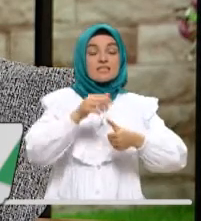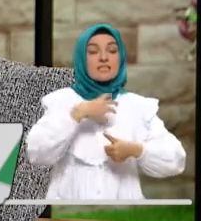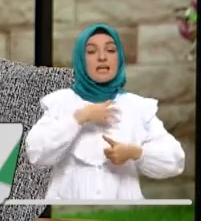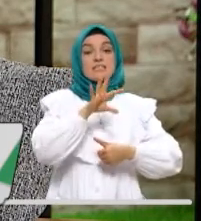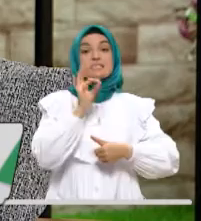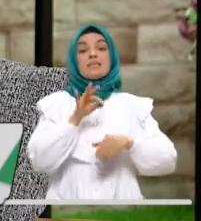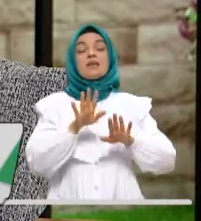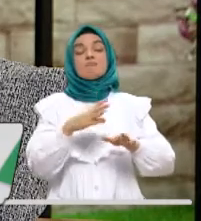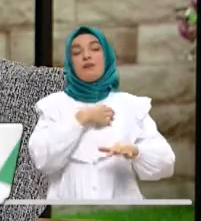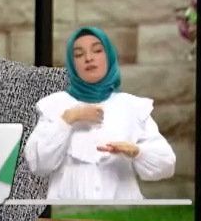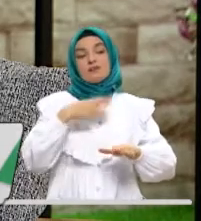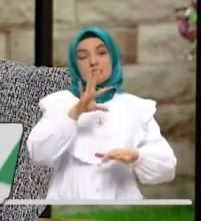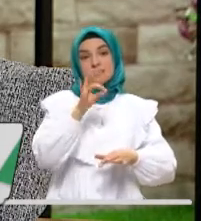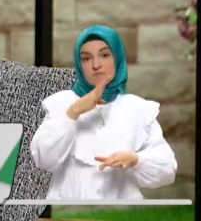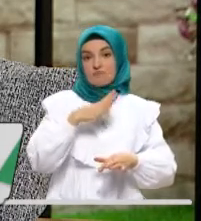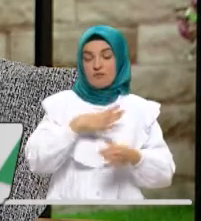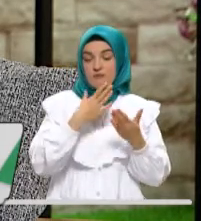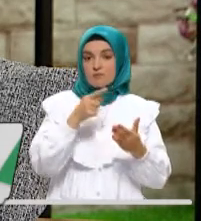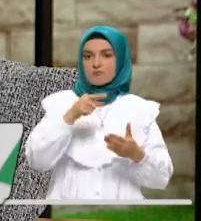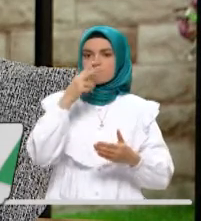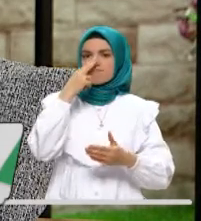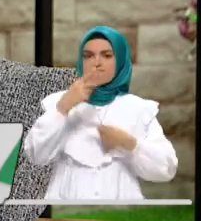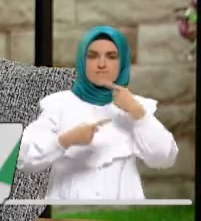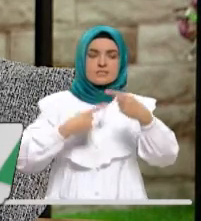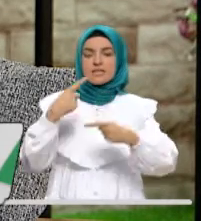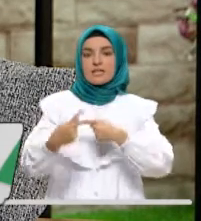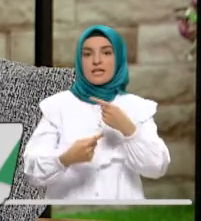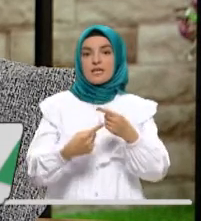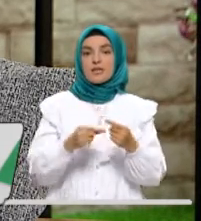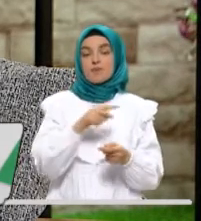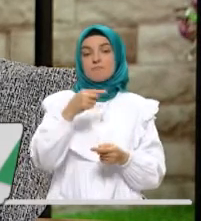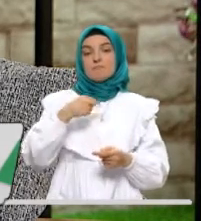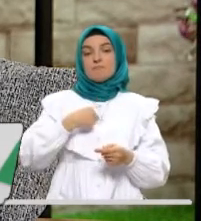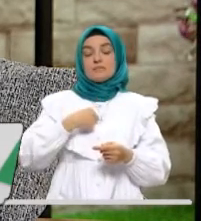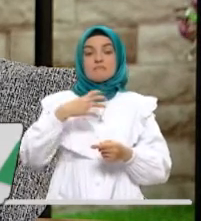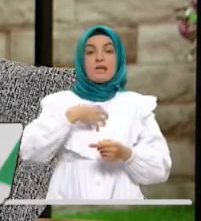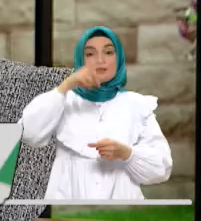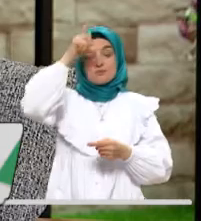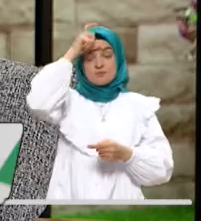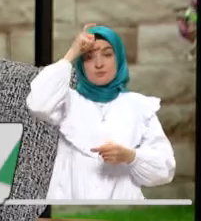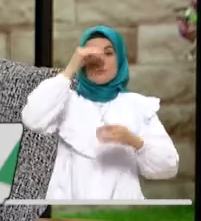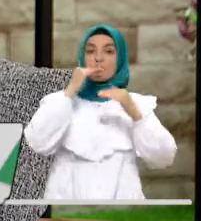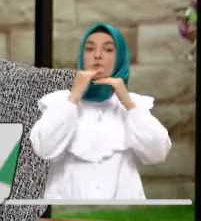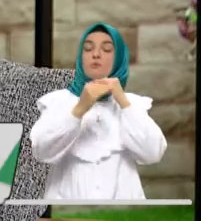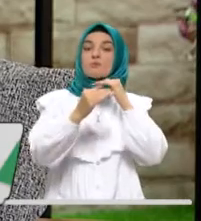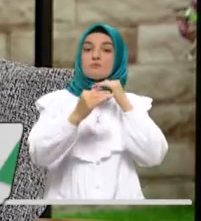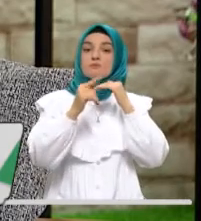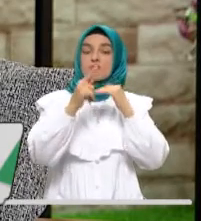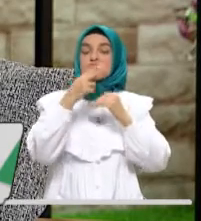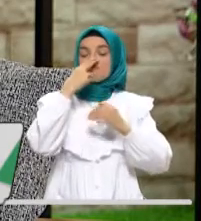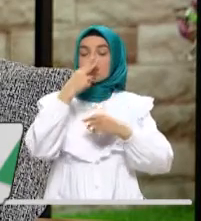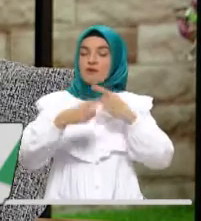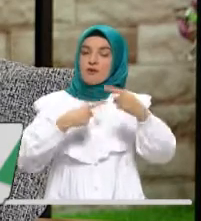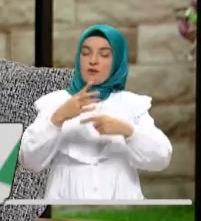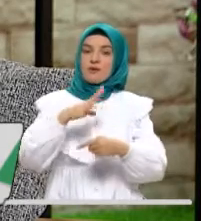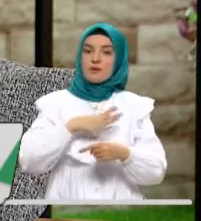seçiyordu. bu bir gelenektir aslında biliyor musunuz bizim kendi Türk toplum yapımızda. Hala yani hatırlayalım şöyle 100 yıl,